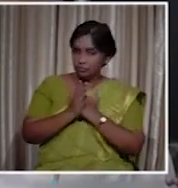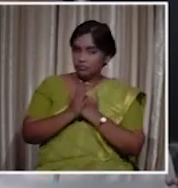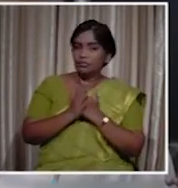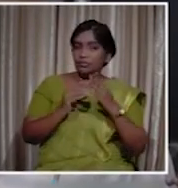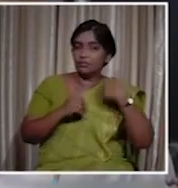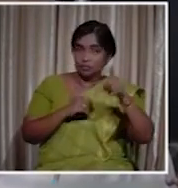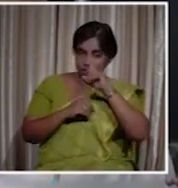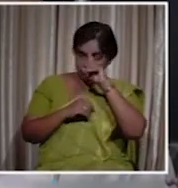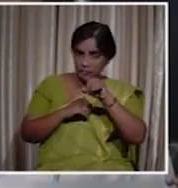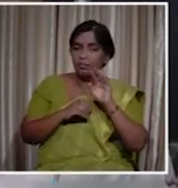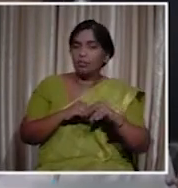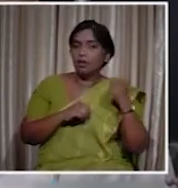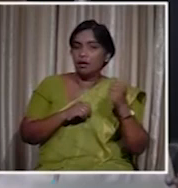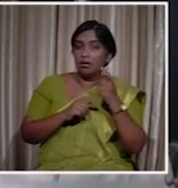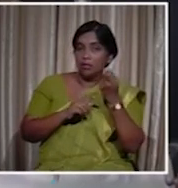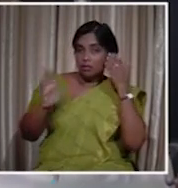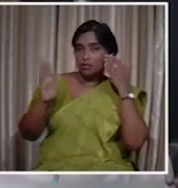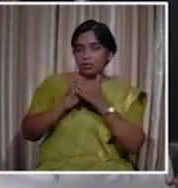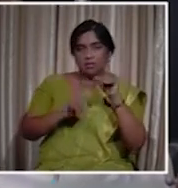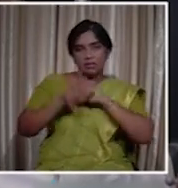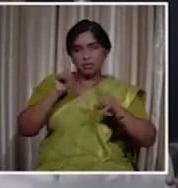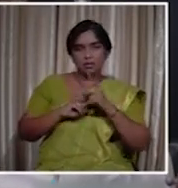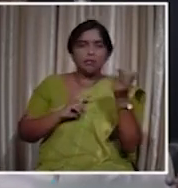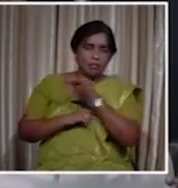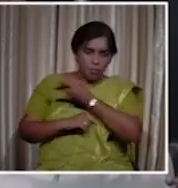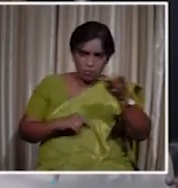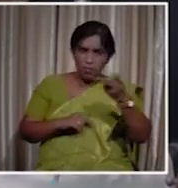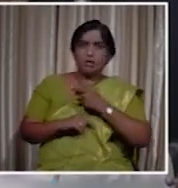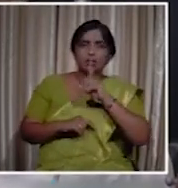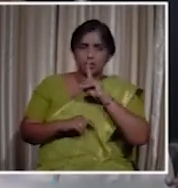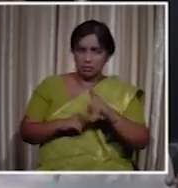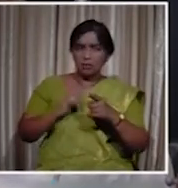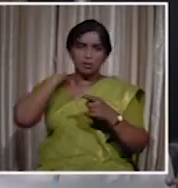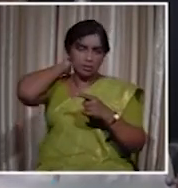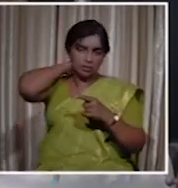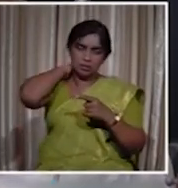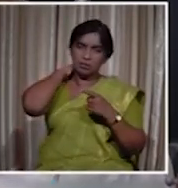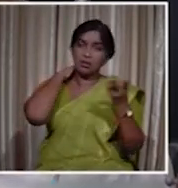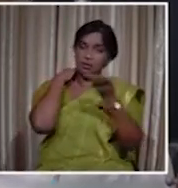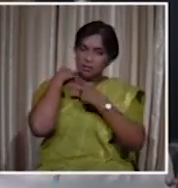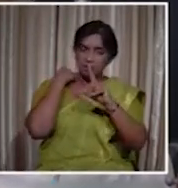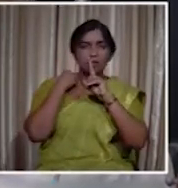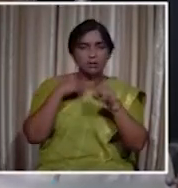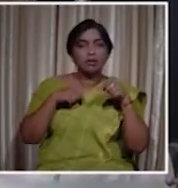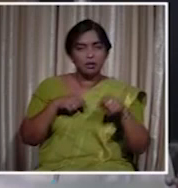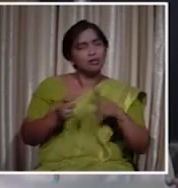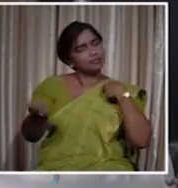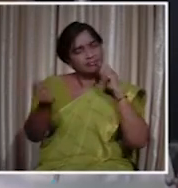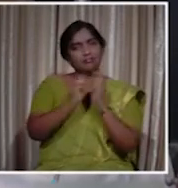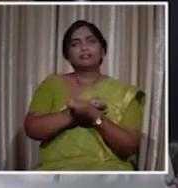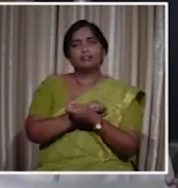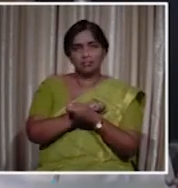එන සතියේ සම්පූර්ණ ආර්ථිකය ගැන කතා කරමු. මම දෙපැත්තෙම ඉල්ලන්නේ. මම මේ දෙපැත්තෙම ඉල්ලන්නේ. අපි මේක වෙනස්